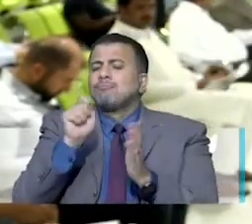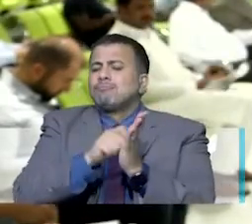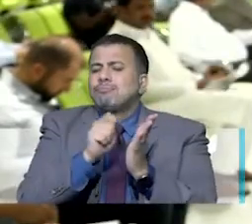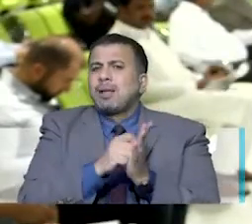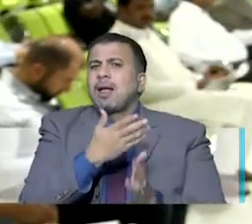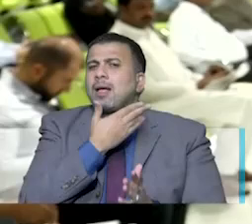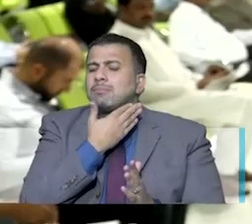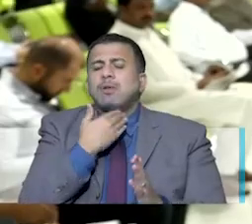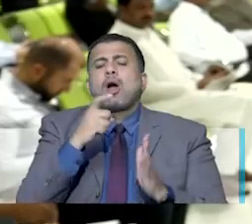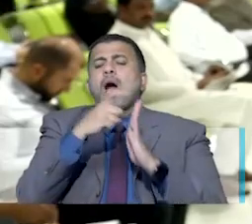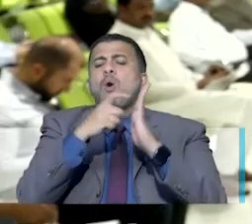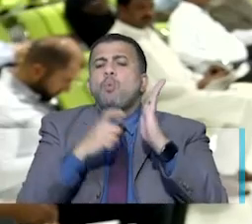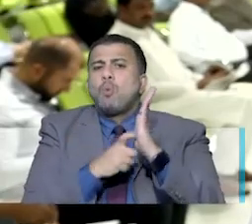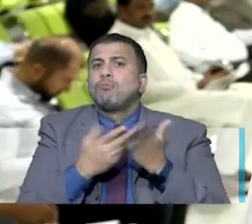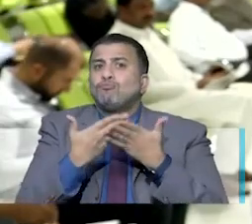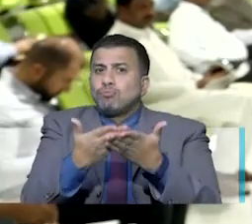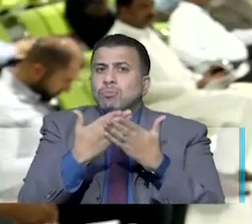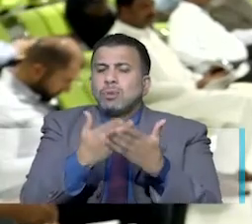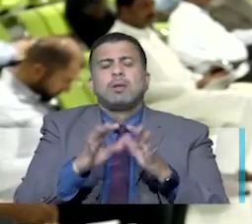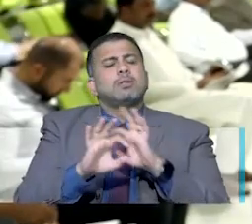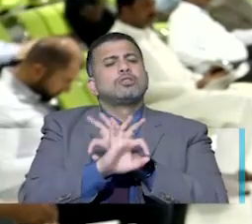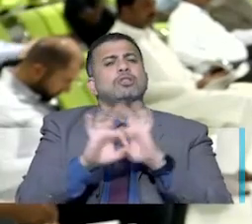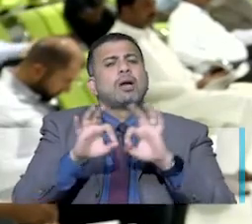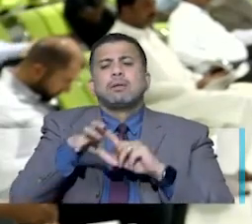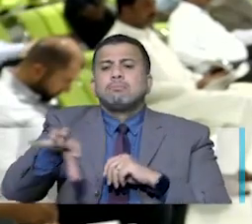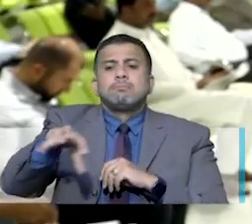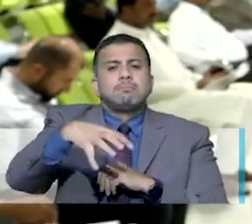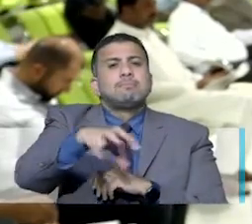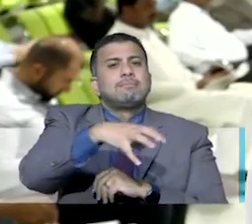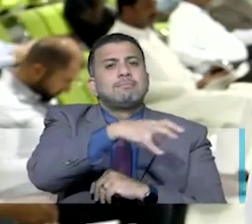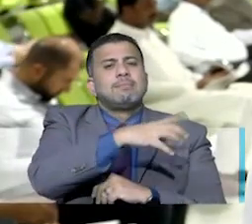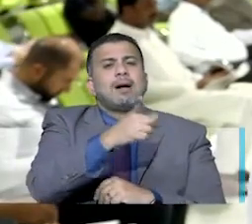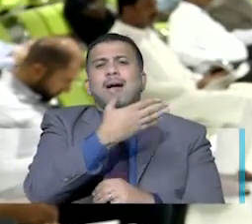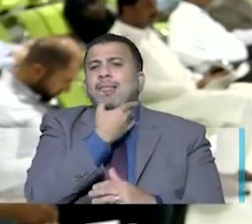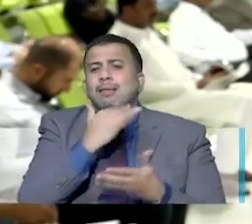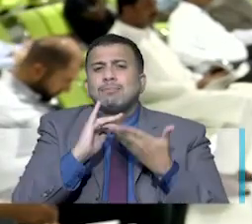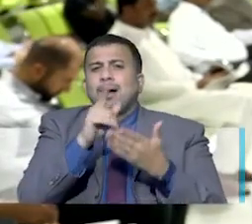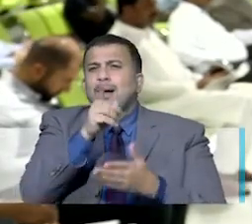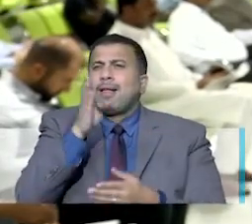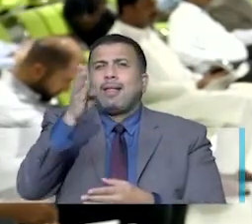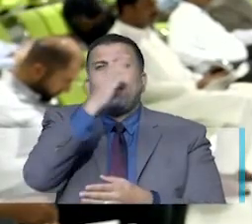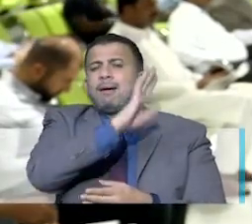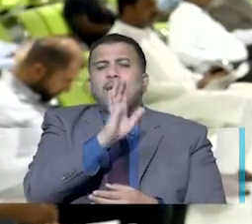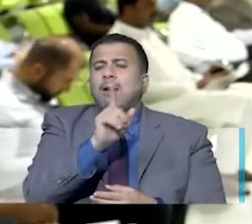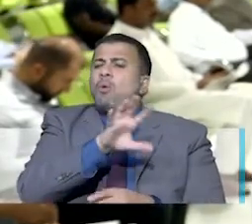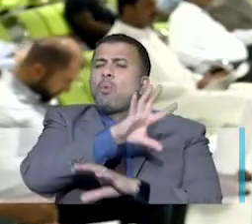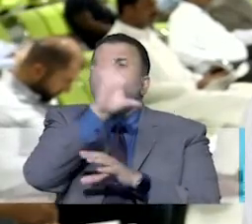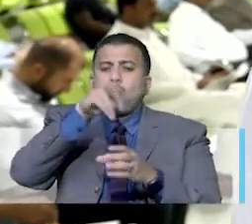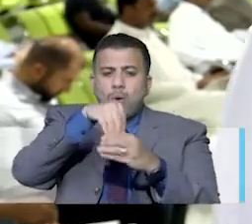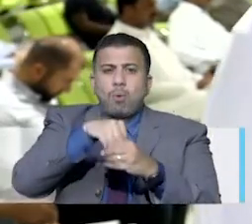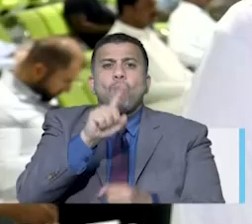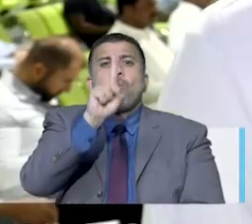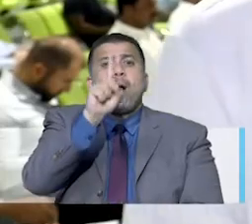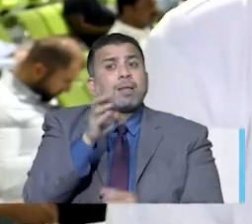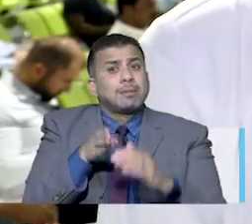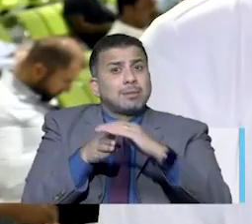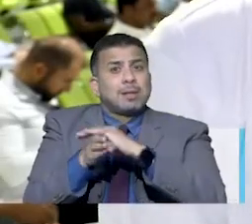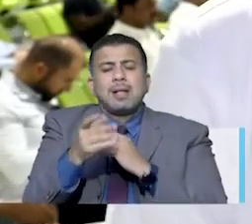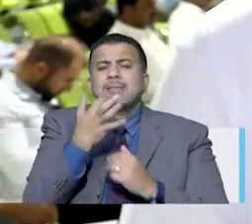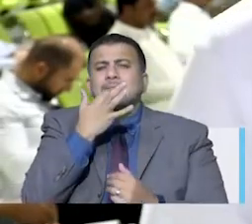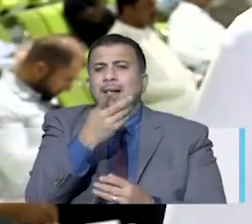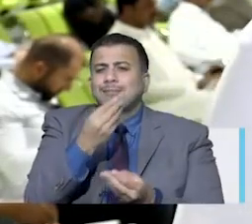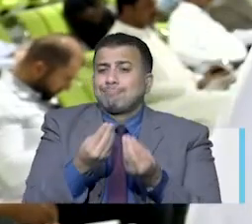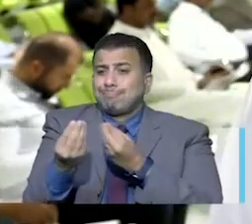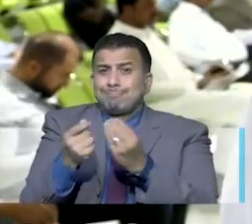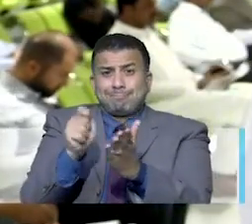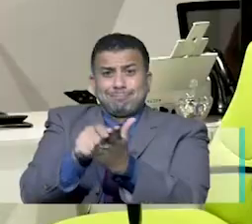القانونيه المركز بشكل كامل يتضمن الخدمات تحت سقف واحد لتسهيل رحله المتعامل بحيث